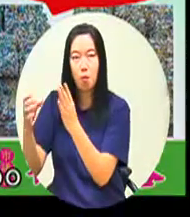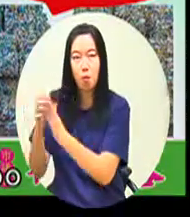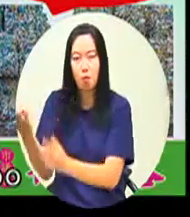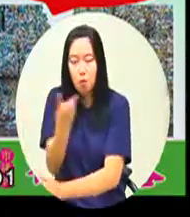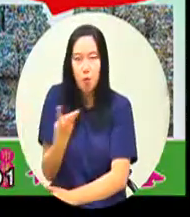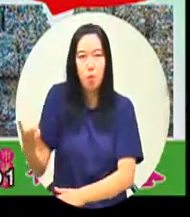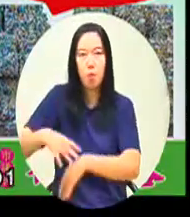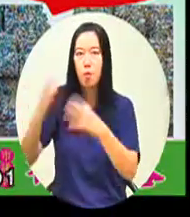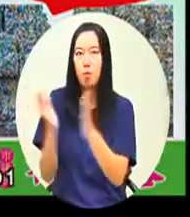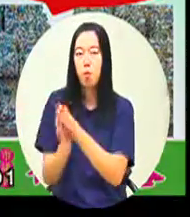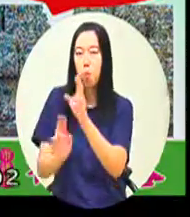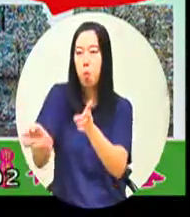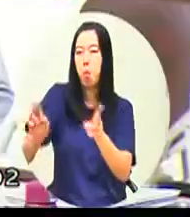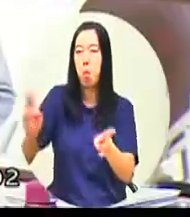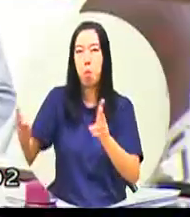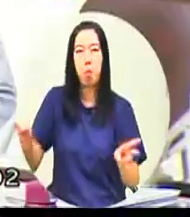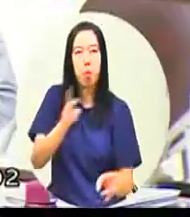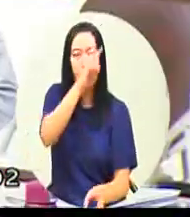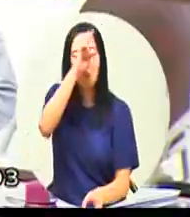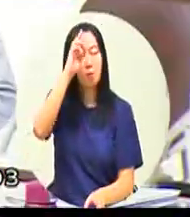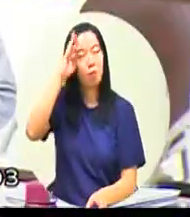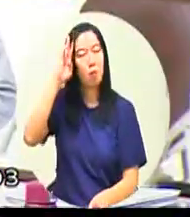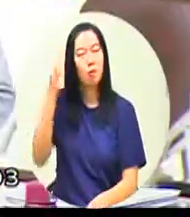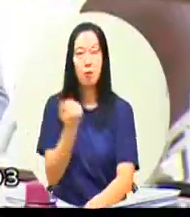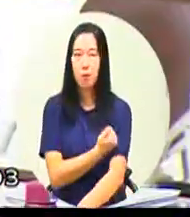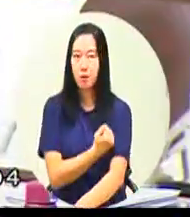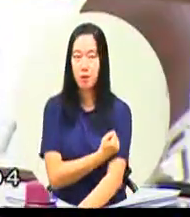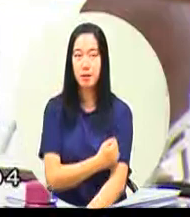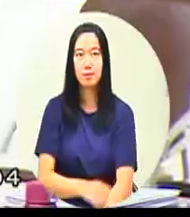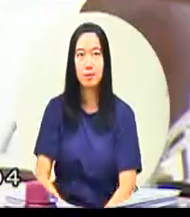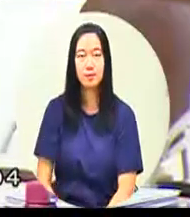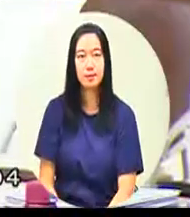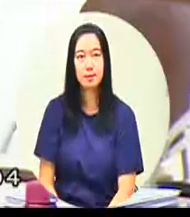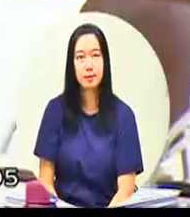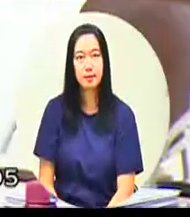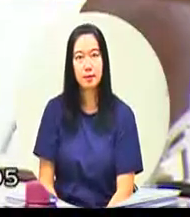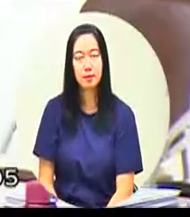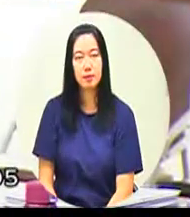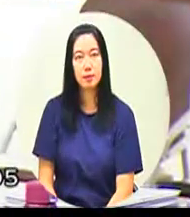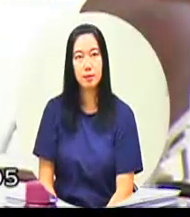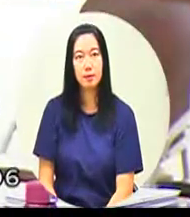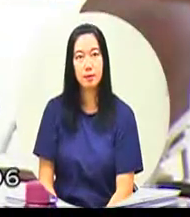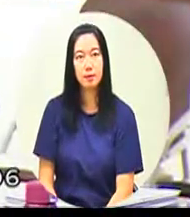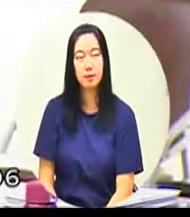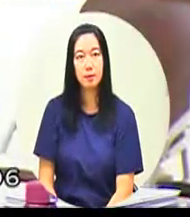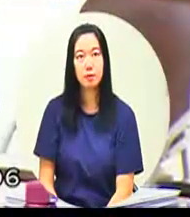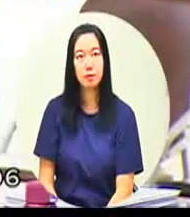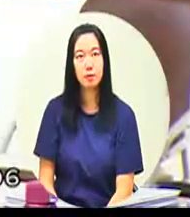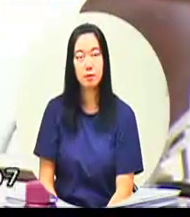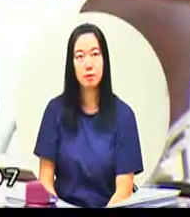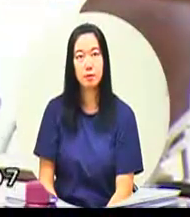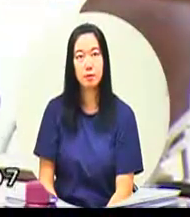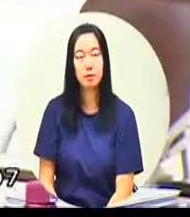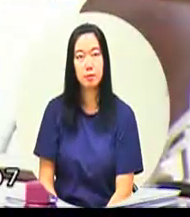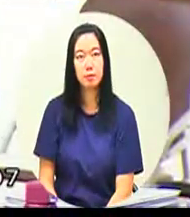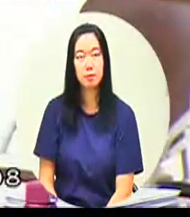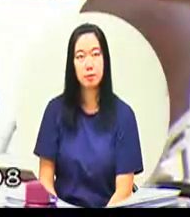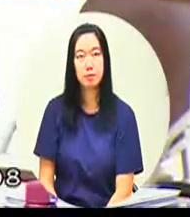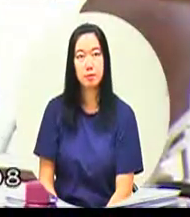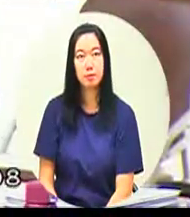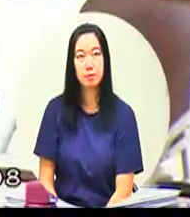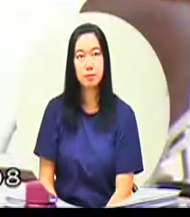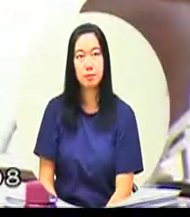个都动起来哈，我们都看在心里头。那要如何让怎么样去